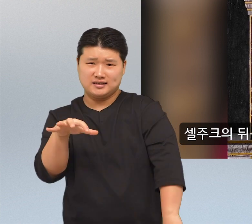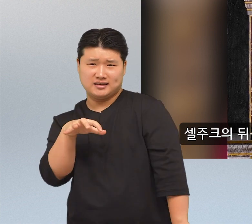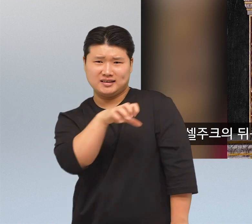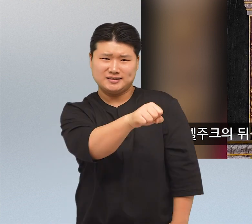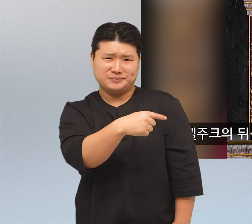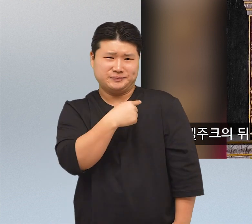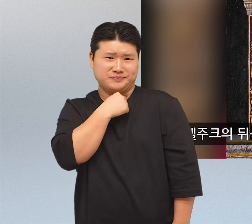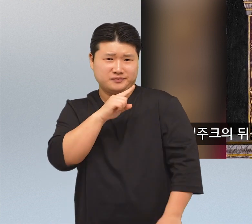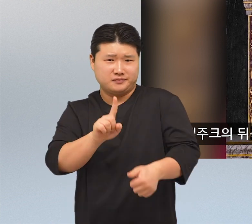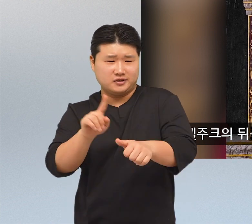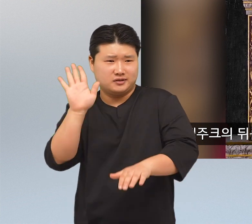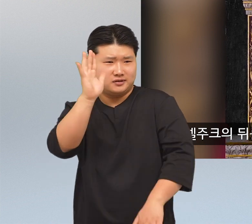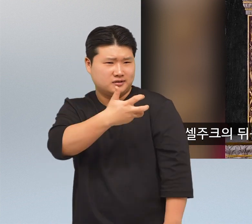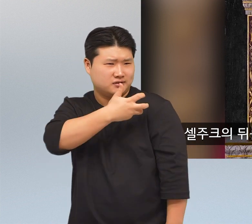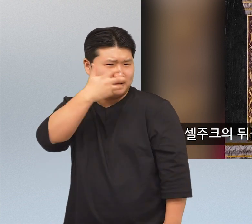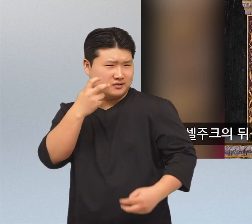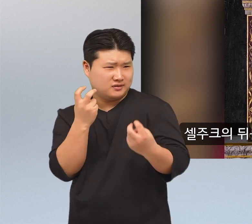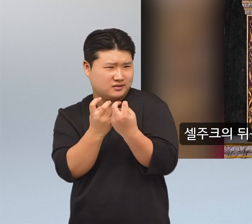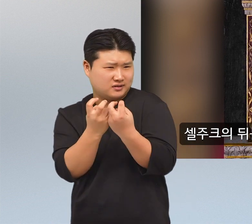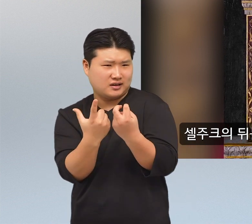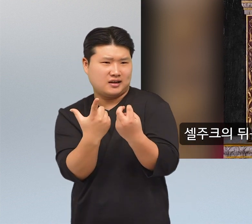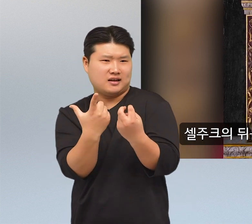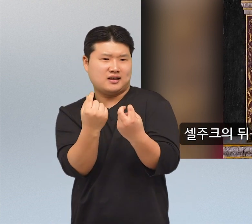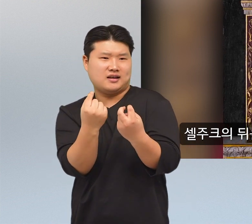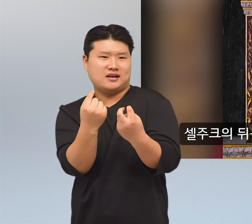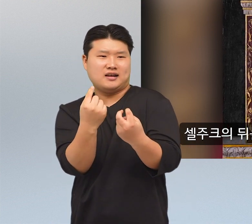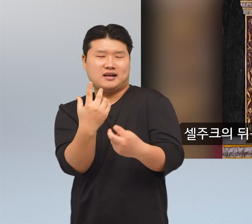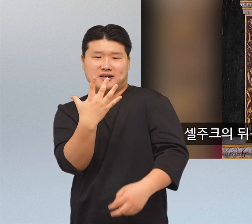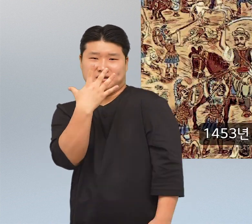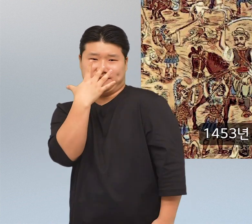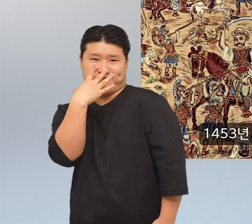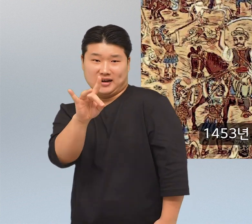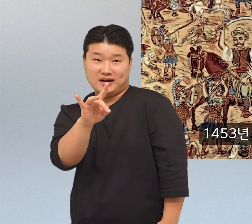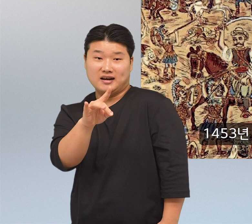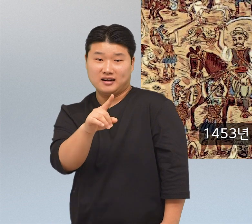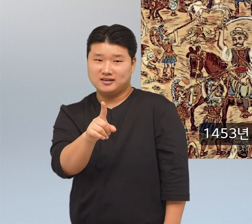셀주크의 뒤를 이은 오스만 튀르크족의 메후메드 2세는